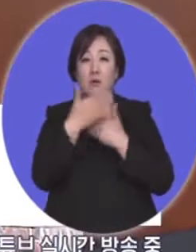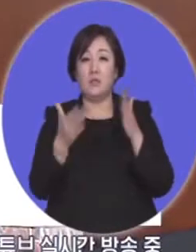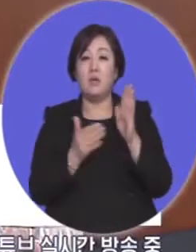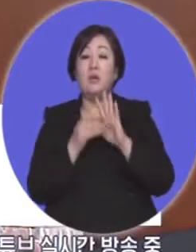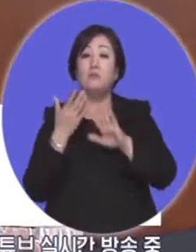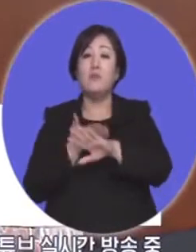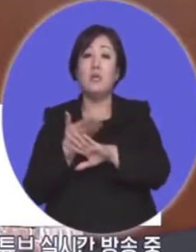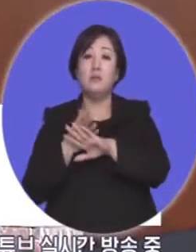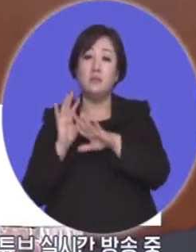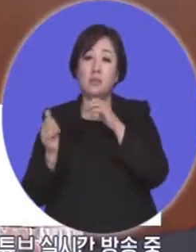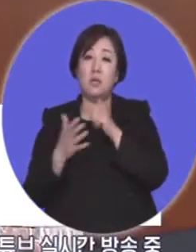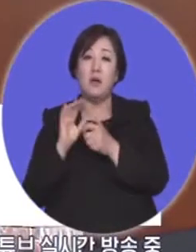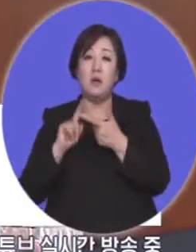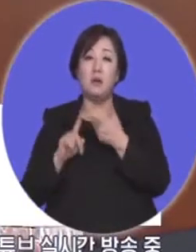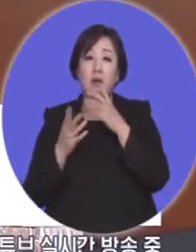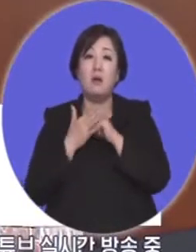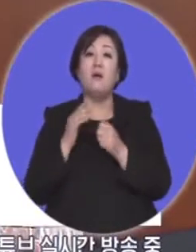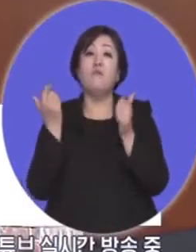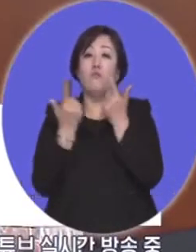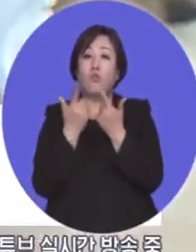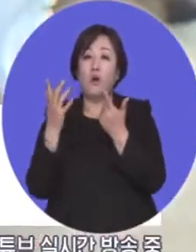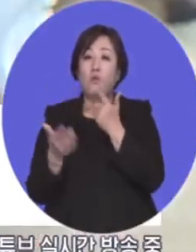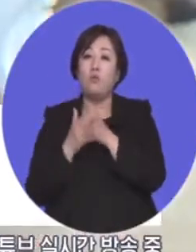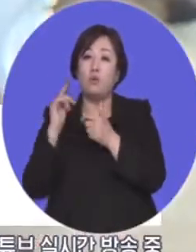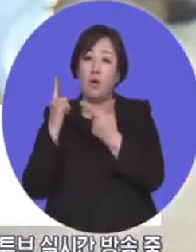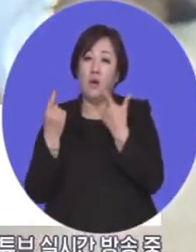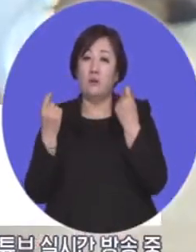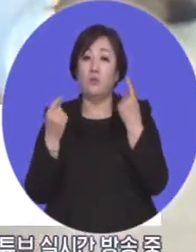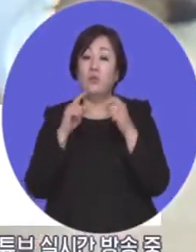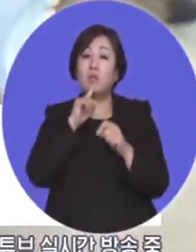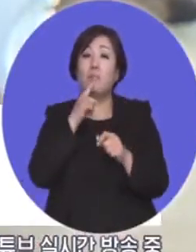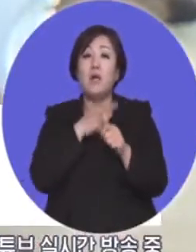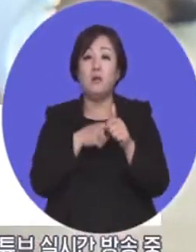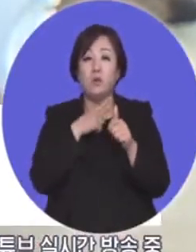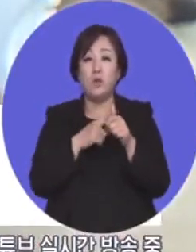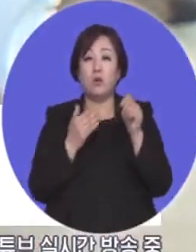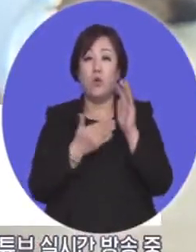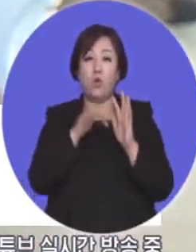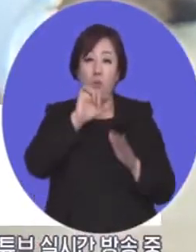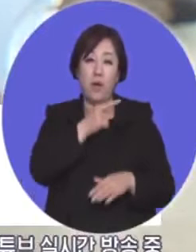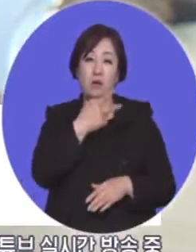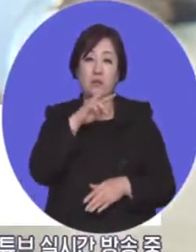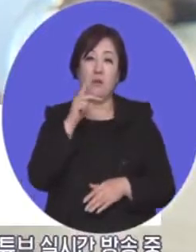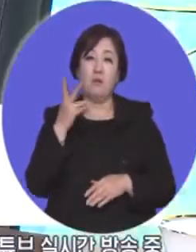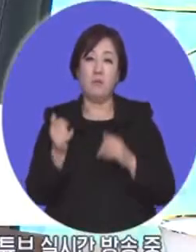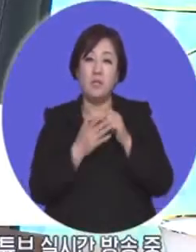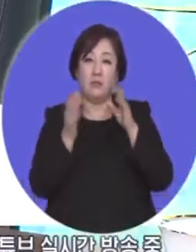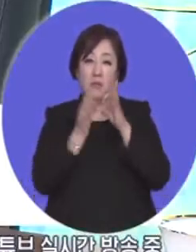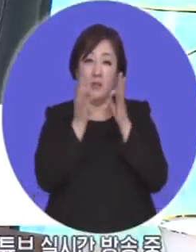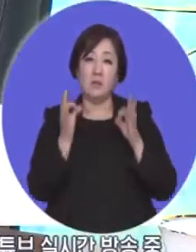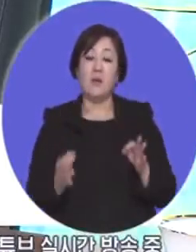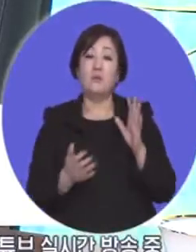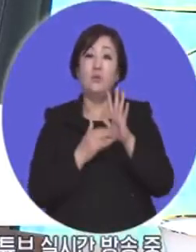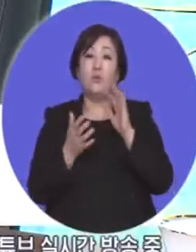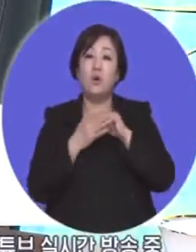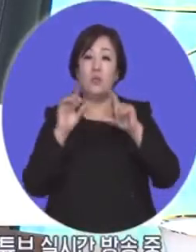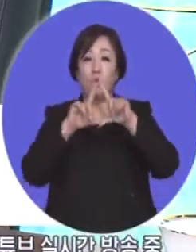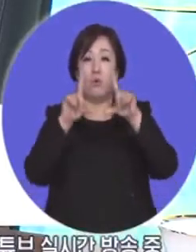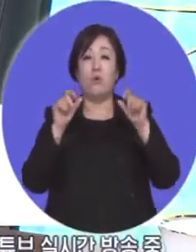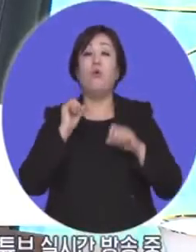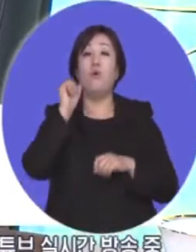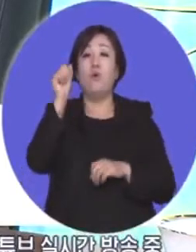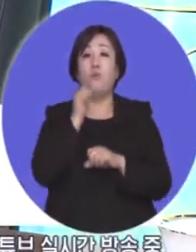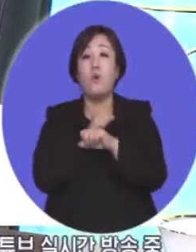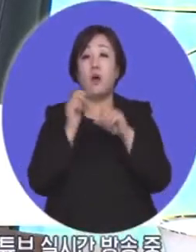상대 후보를 북한 김정은 부자에 빗댄 발언을 한 혐의로, 박성민 의원은 당내 경선 기간에 홍보 피켓을 들어